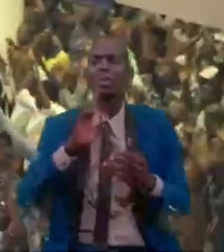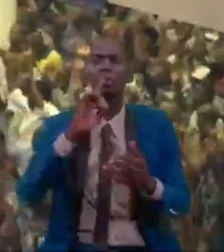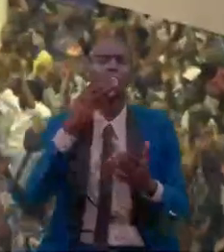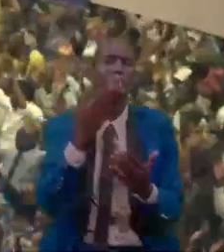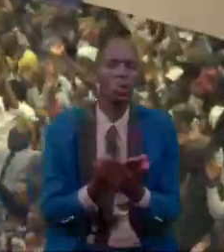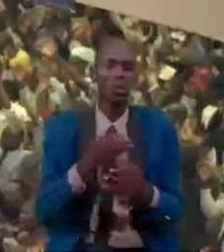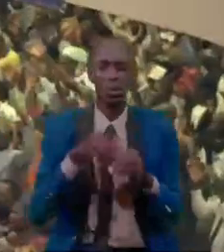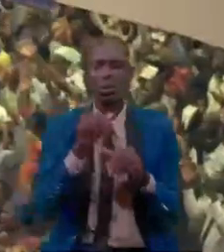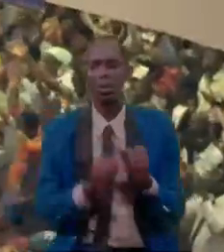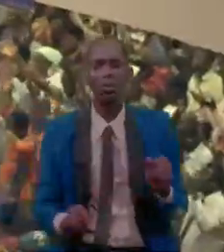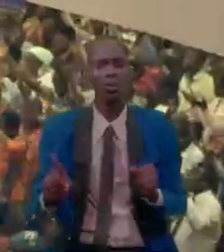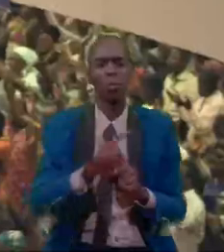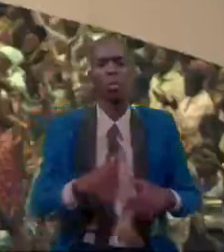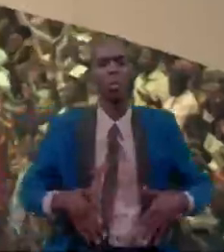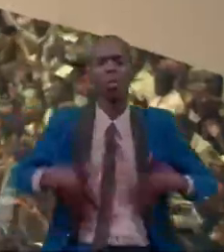dans chaque vie.